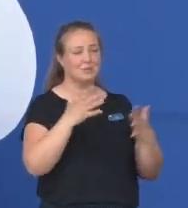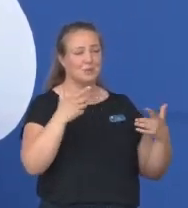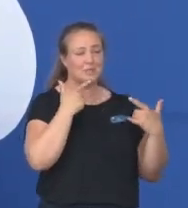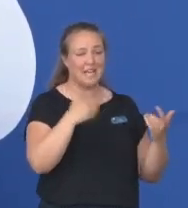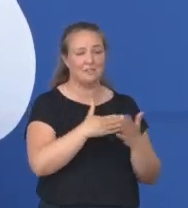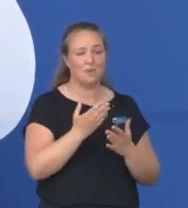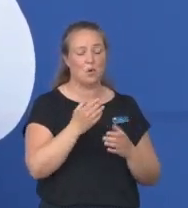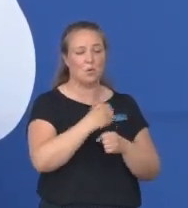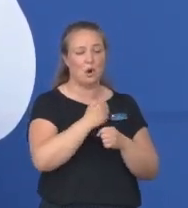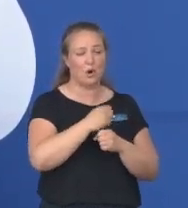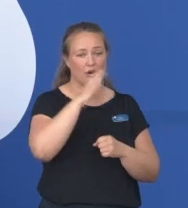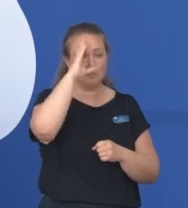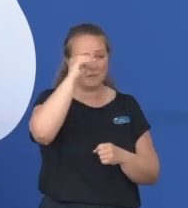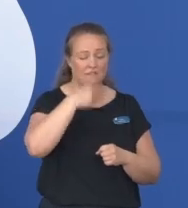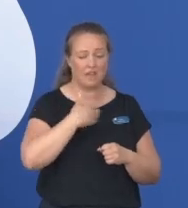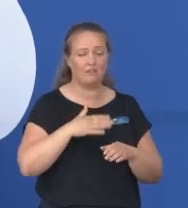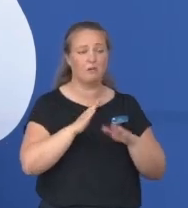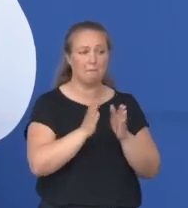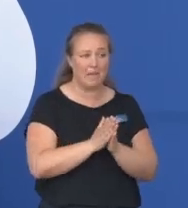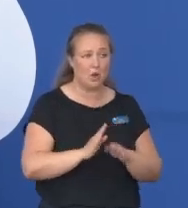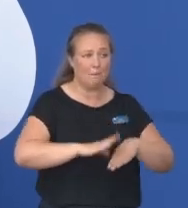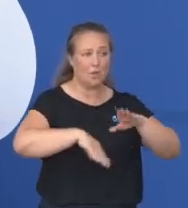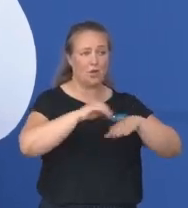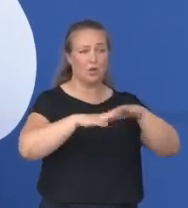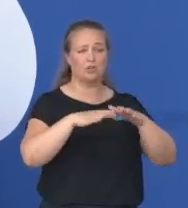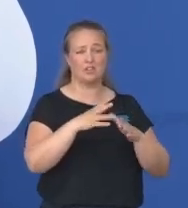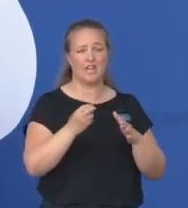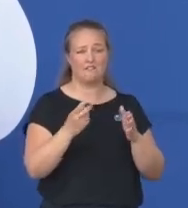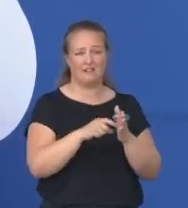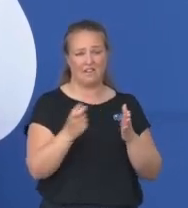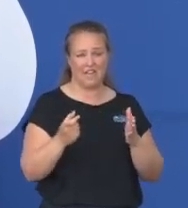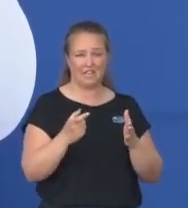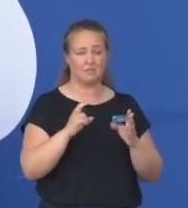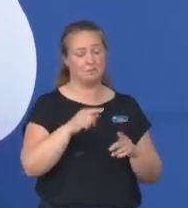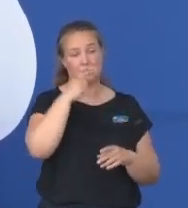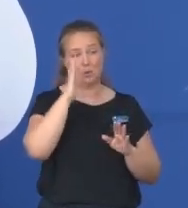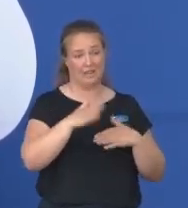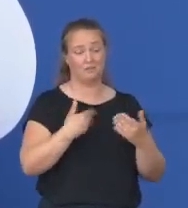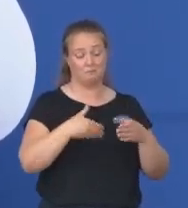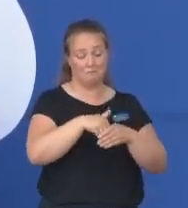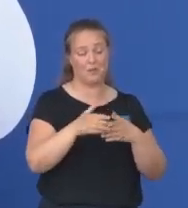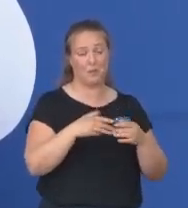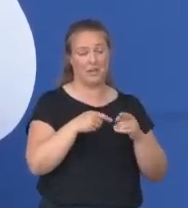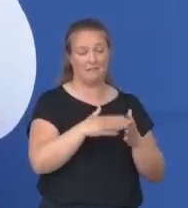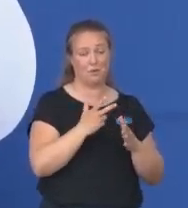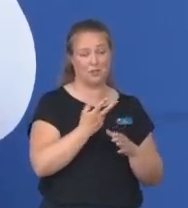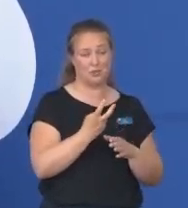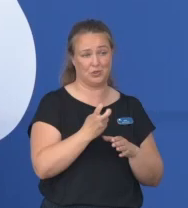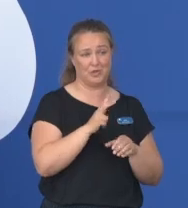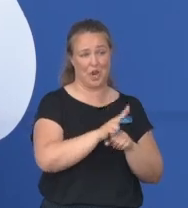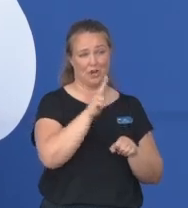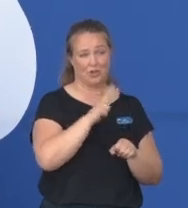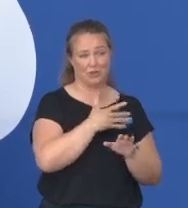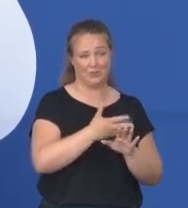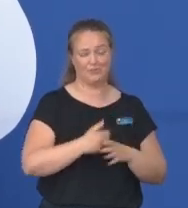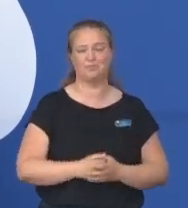Det är vi som har varit med och byggt upp Järveckan. Och vi är väldigt stolta att få gjort det ända sedan 2018. Tack. Och Daniel?